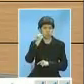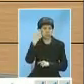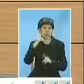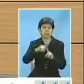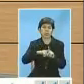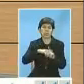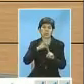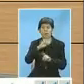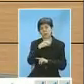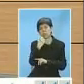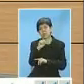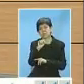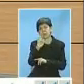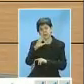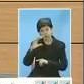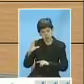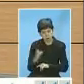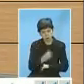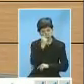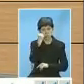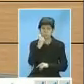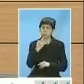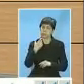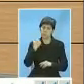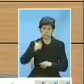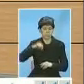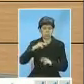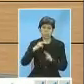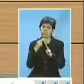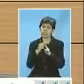19กันยายนสิ่งนี้ทำให้ศาลเสียห